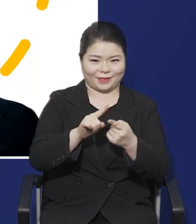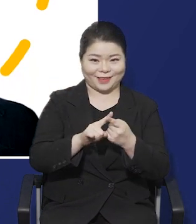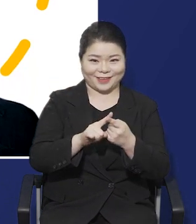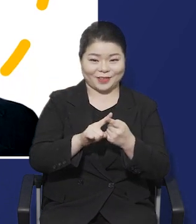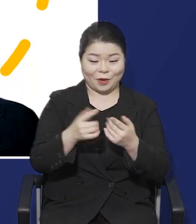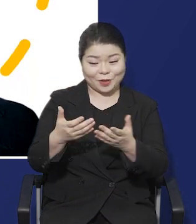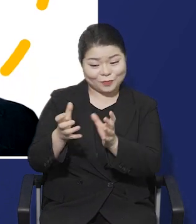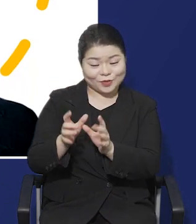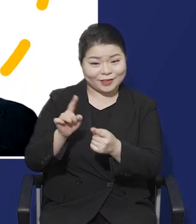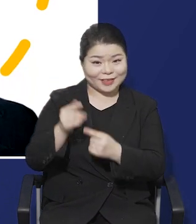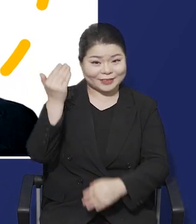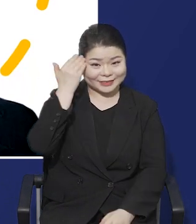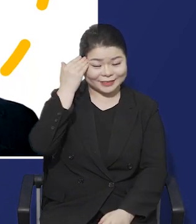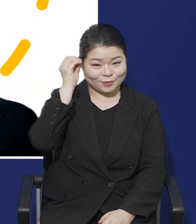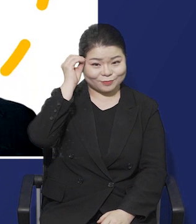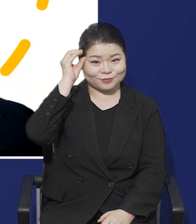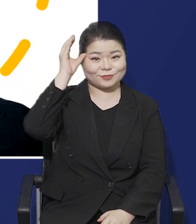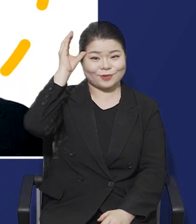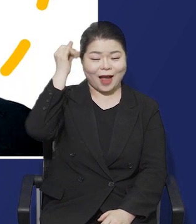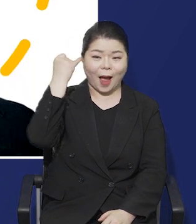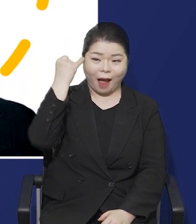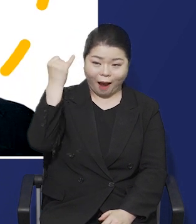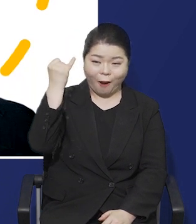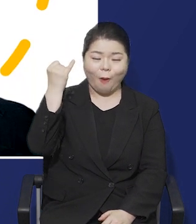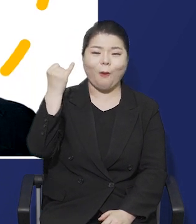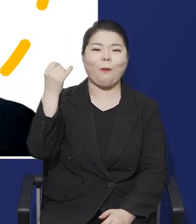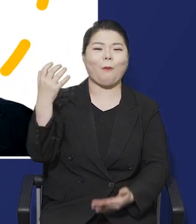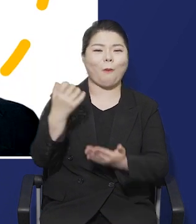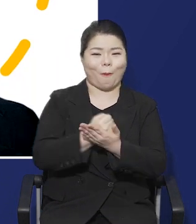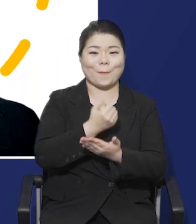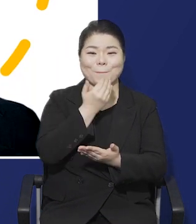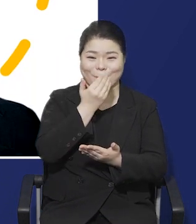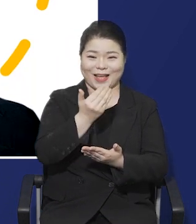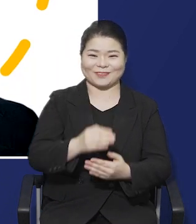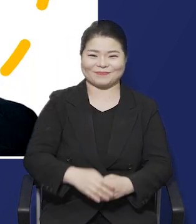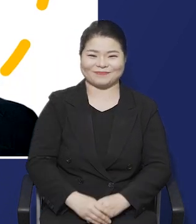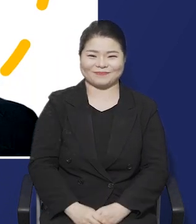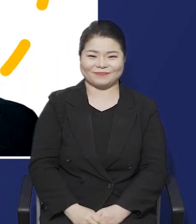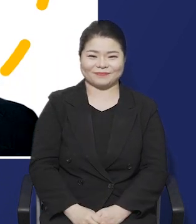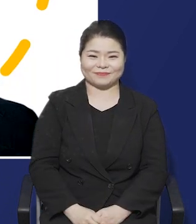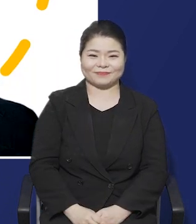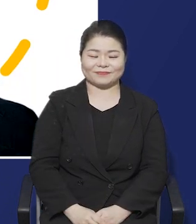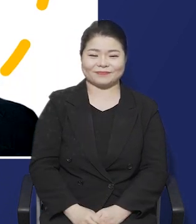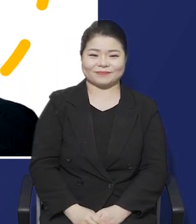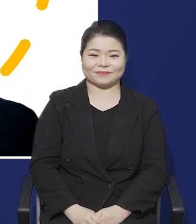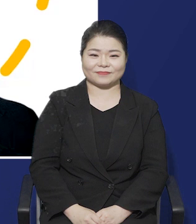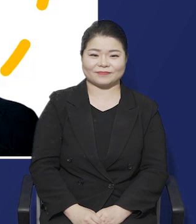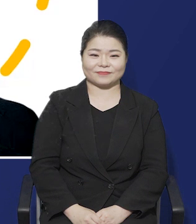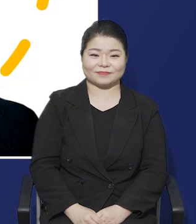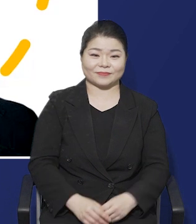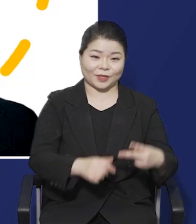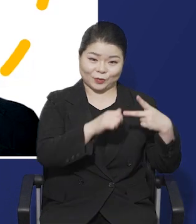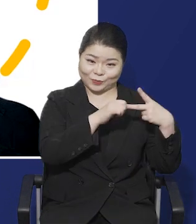그 분야에 대한 지식을 습득하고 아이디어를 탐색하는 그러한 특성이 있습니다.